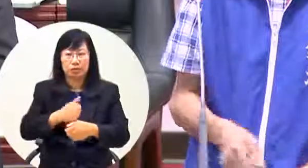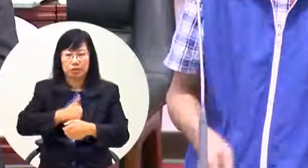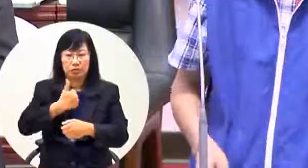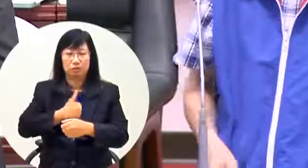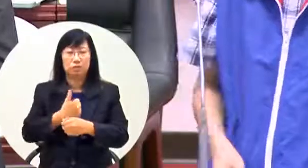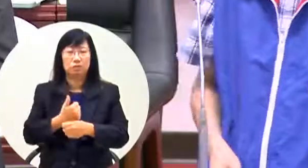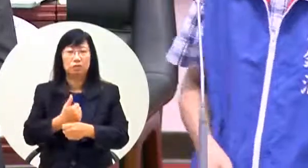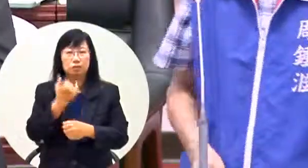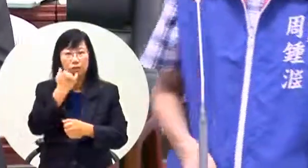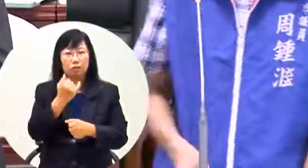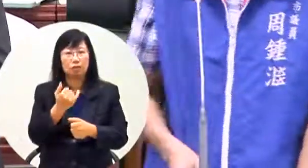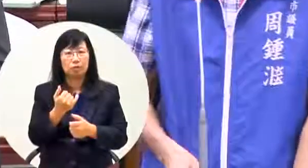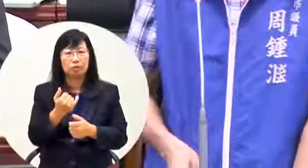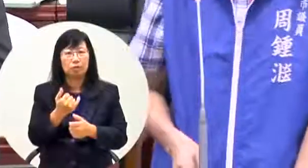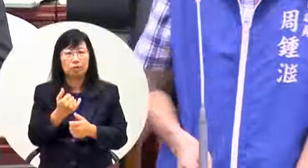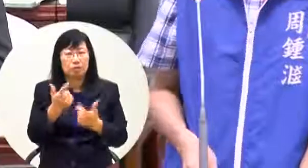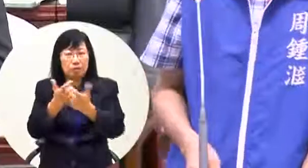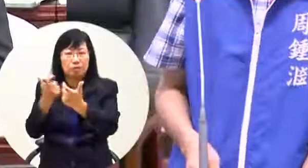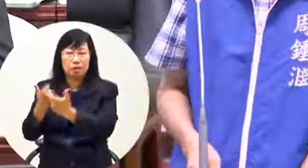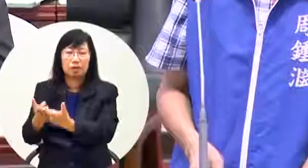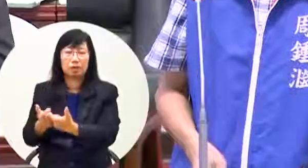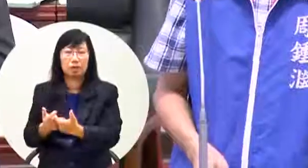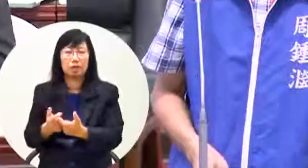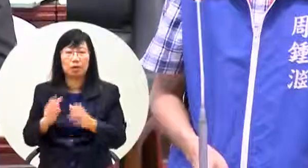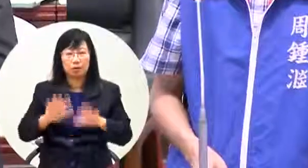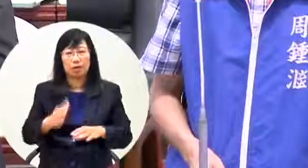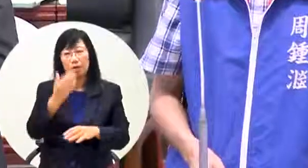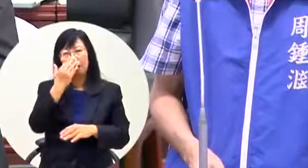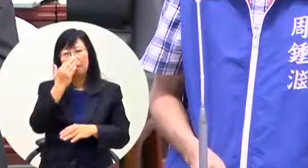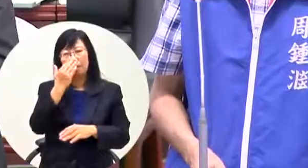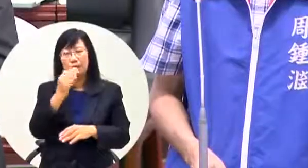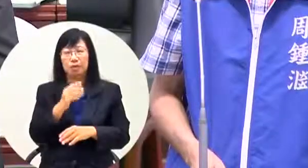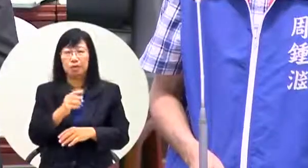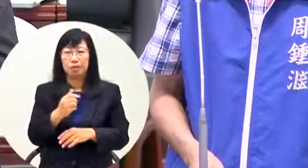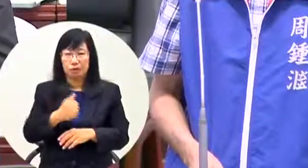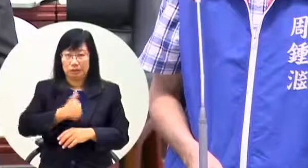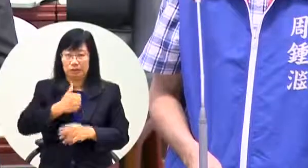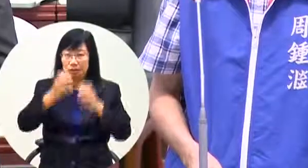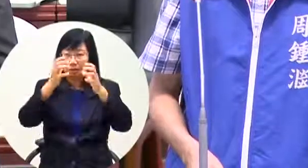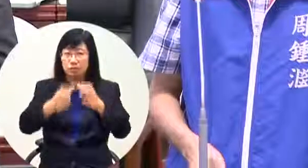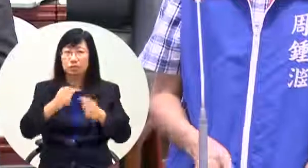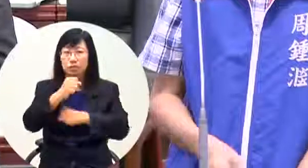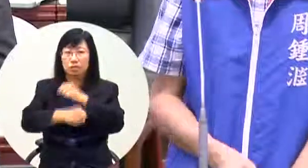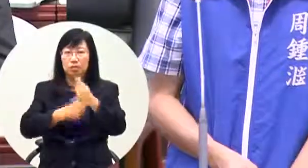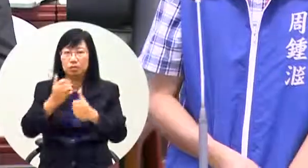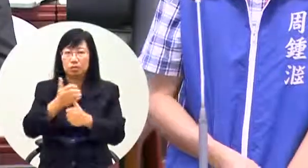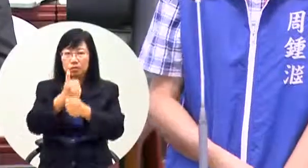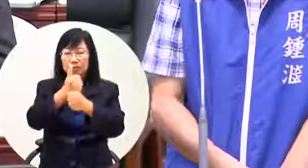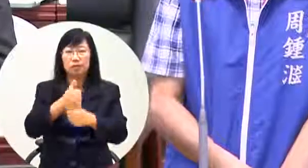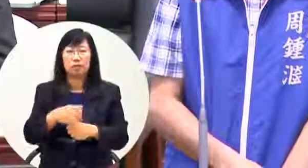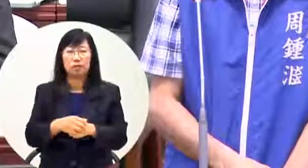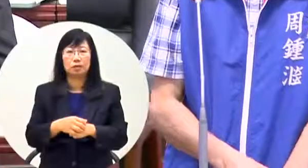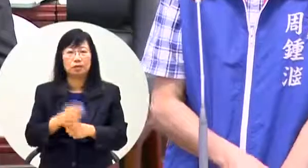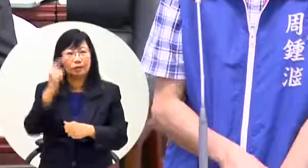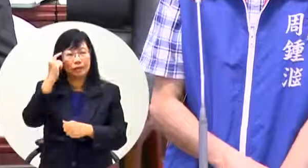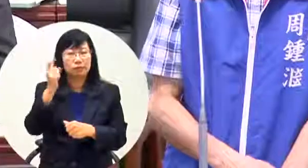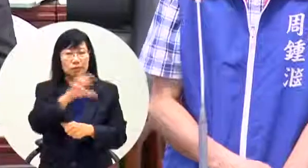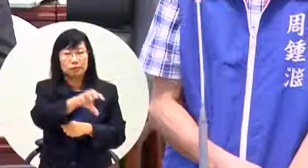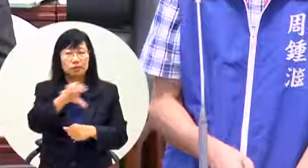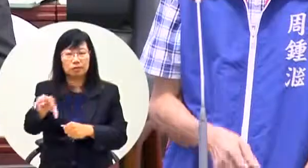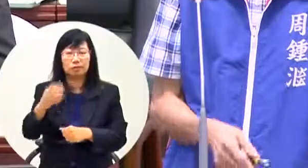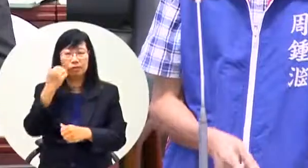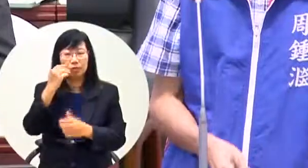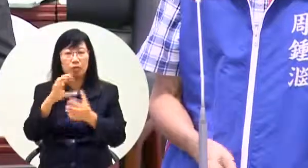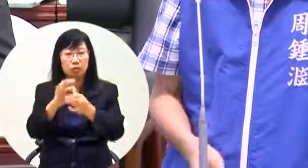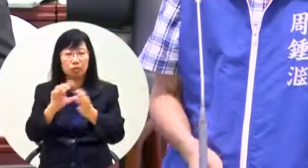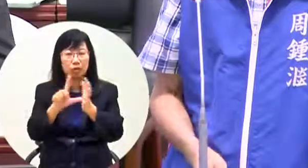我现在也不敢讲说好，我一定要新建一个活动中心，但是我想各地在未来长照跟这一个托育的需求，我